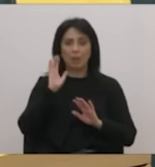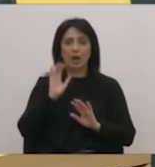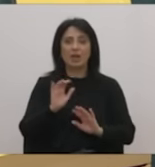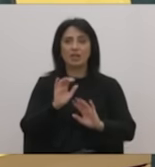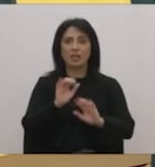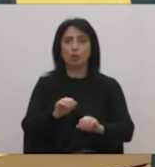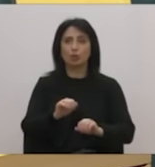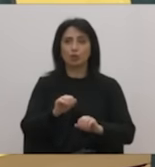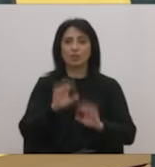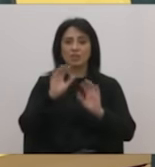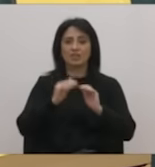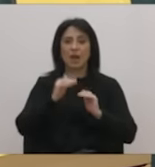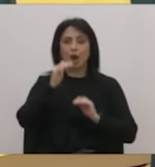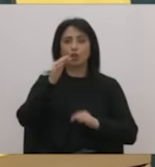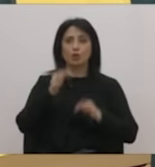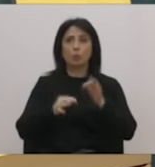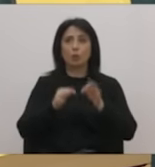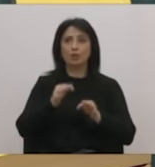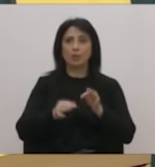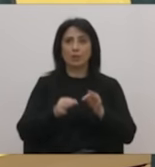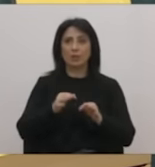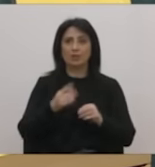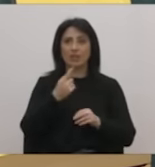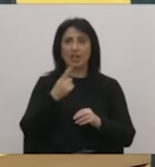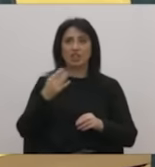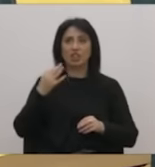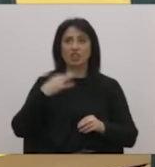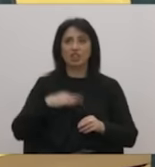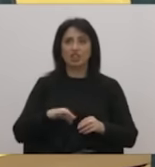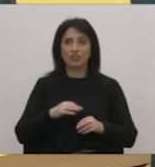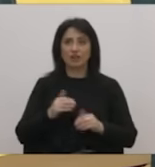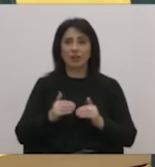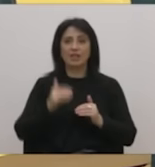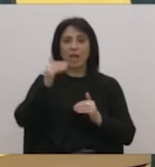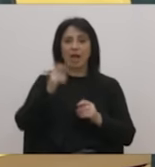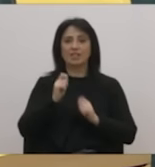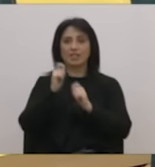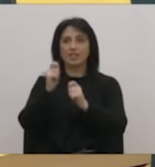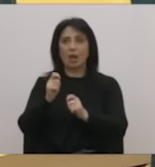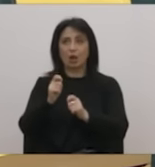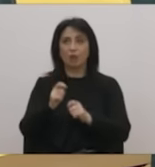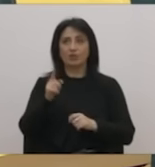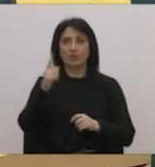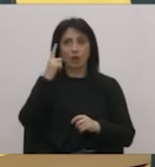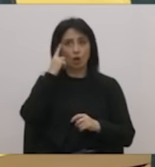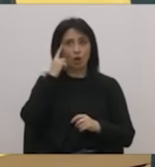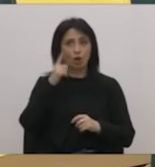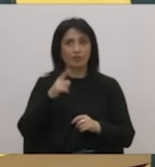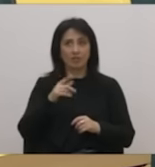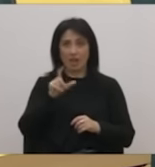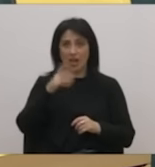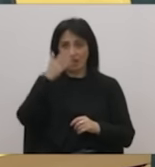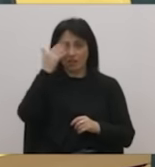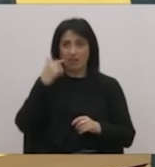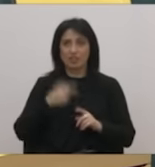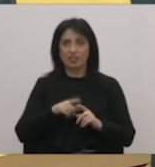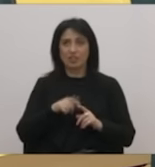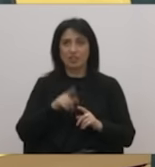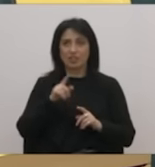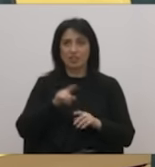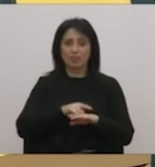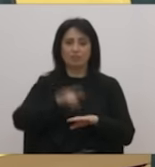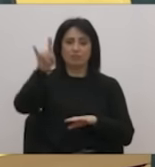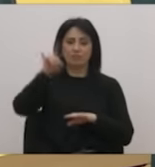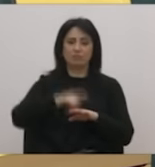დაუჭირეთ საკონსტიტუციო მოსამართლის ერთ-ერთ შვილს დააწინაურეთ. თქვენ გონიათ ხალხი დაივიწყებს იმას, რომ ჩარტერი